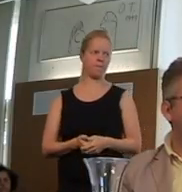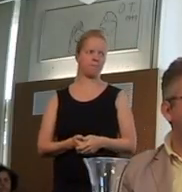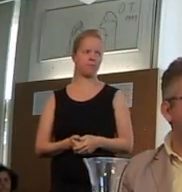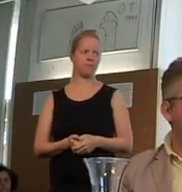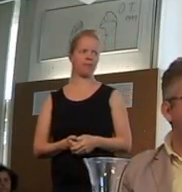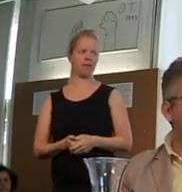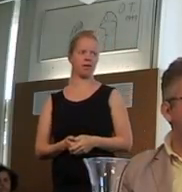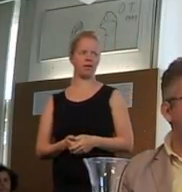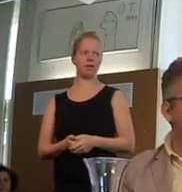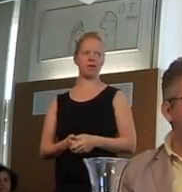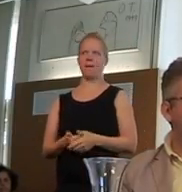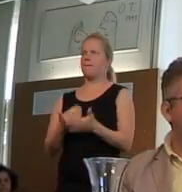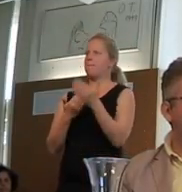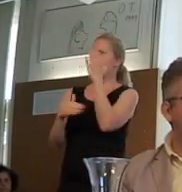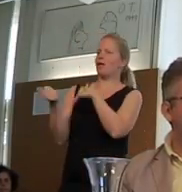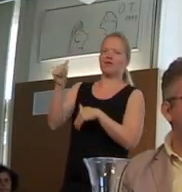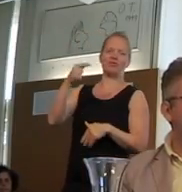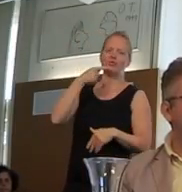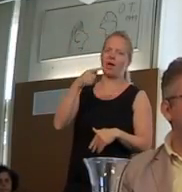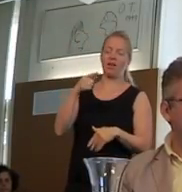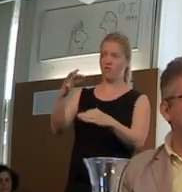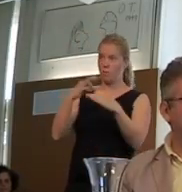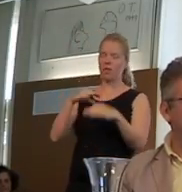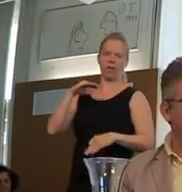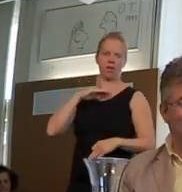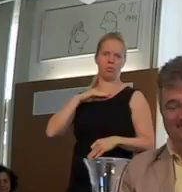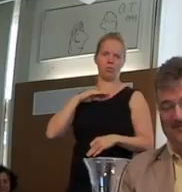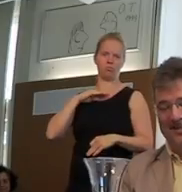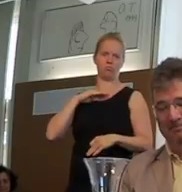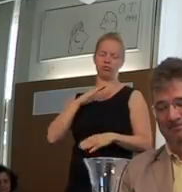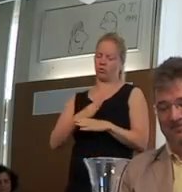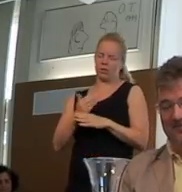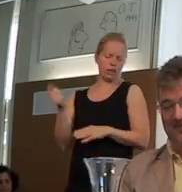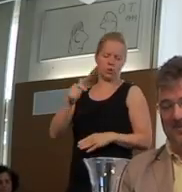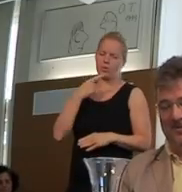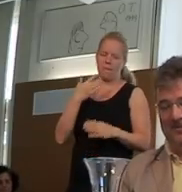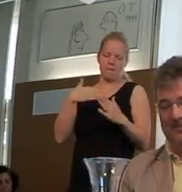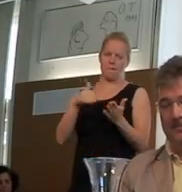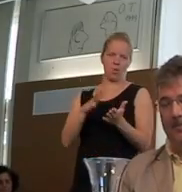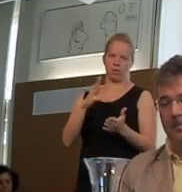Eigentlich möchte ich dazu gar nicht mehr sagen, das würde mir völlig reichen. Danke.